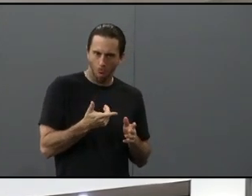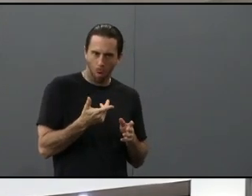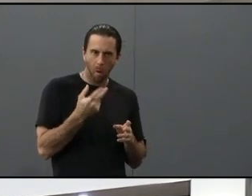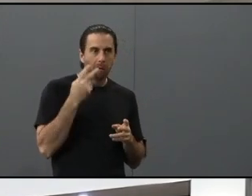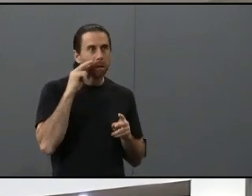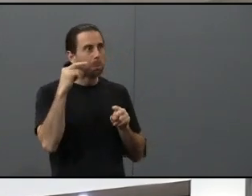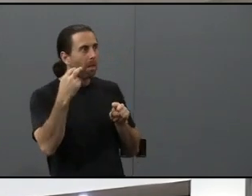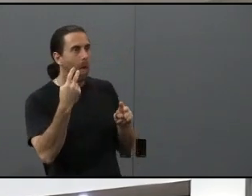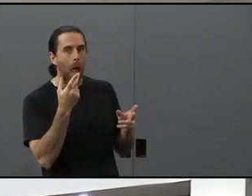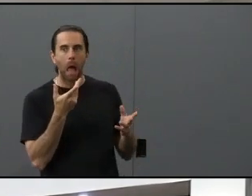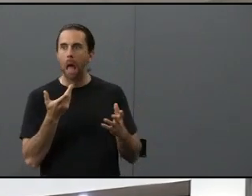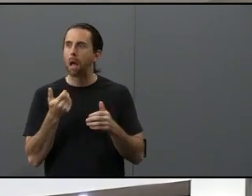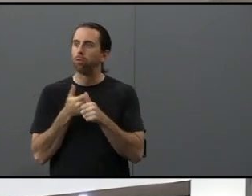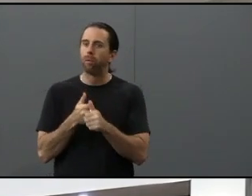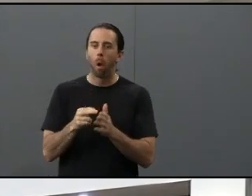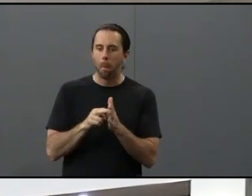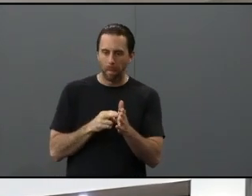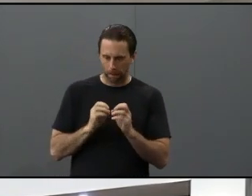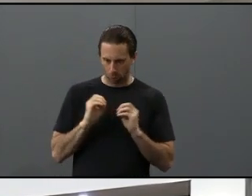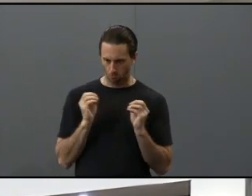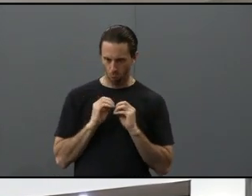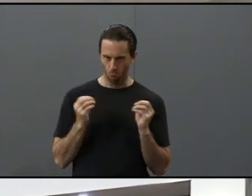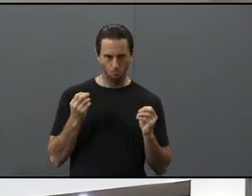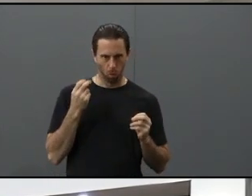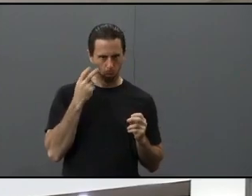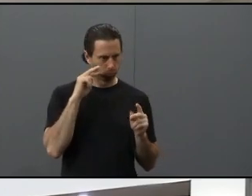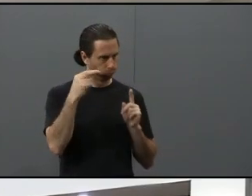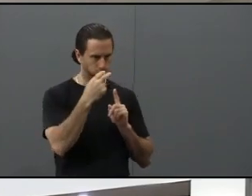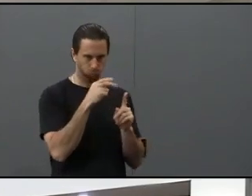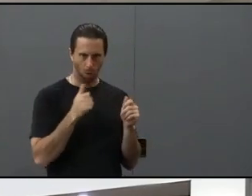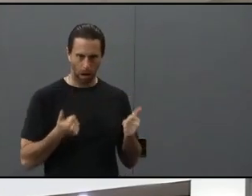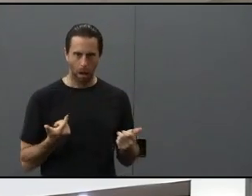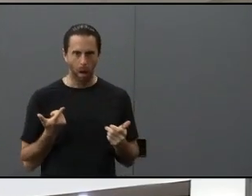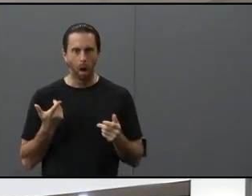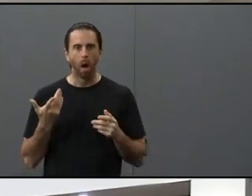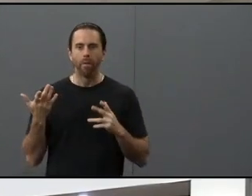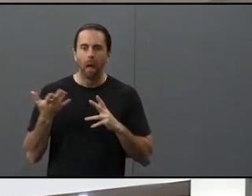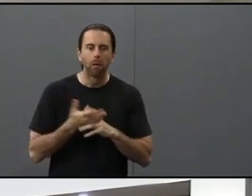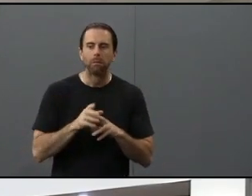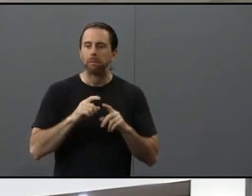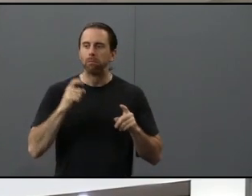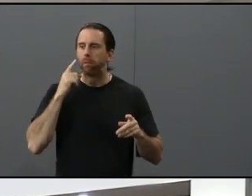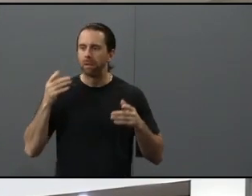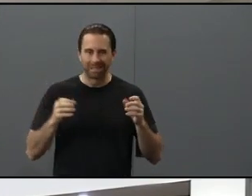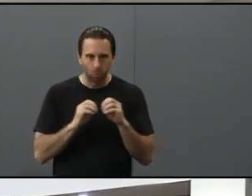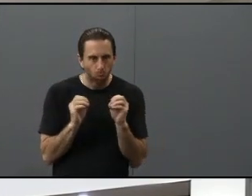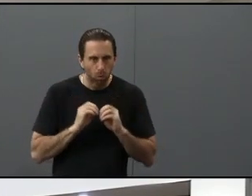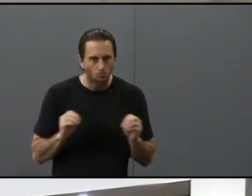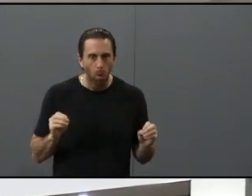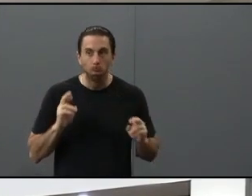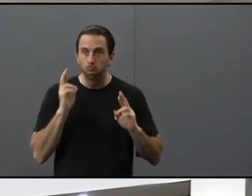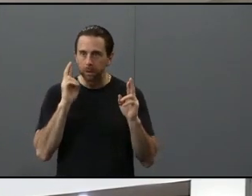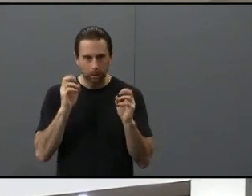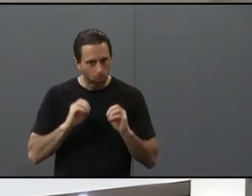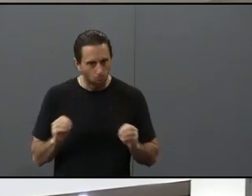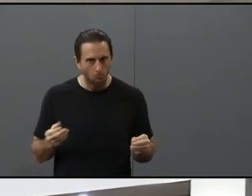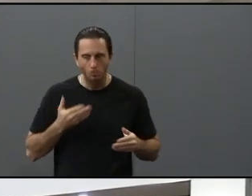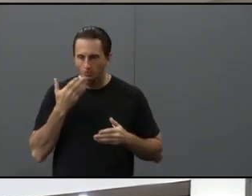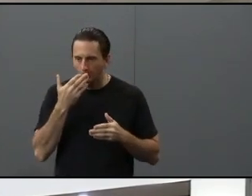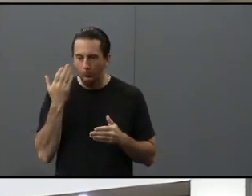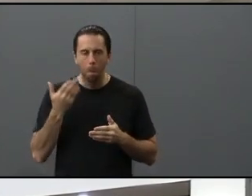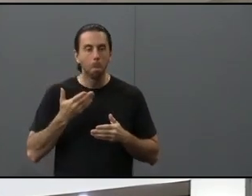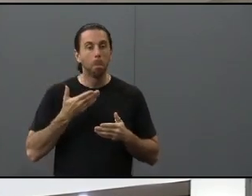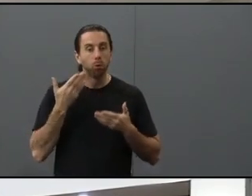la visibilité prescrite par la réglementation ne cause aucun préjudice sérieux pour les voisins pas de bruit d'odeur ni de